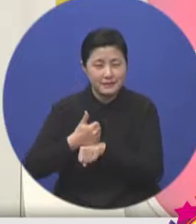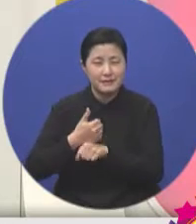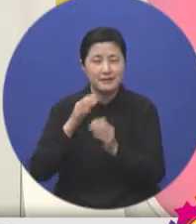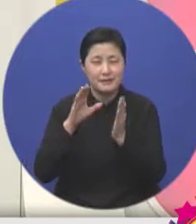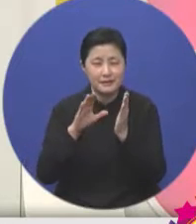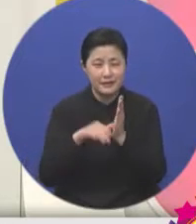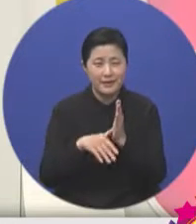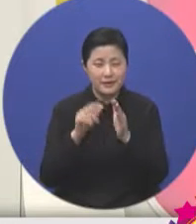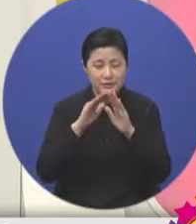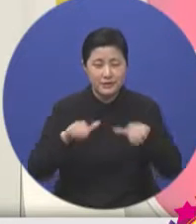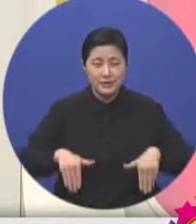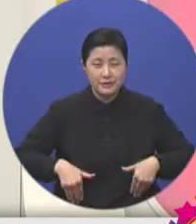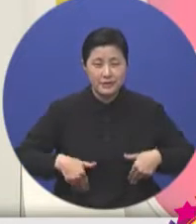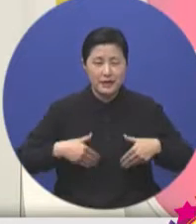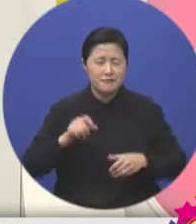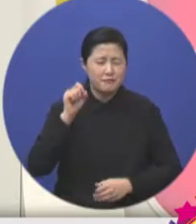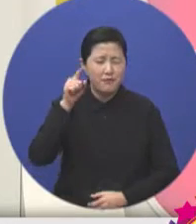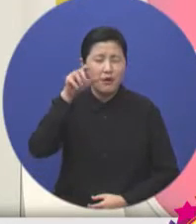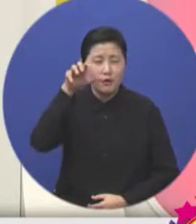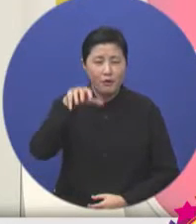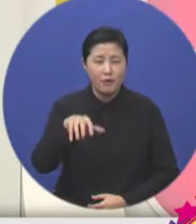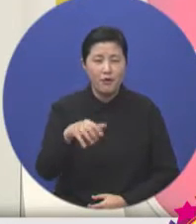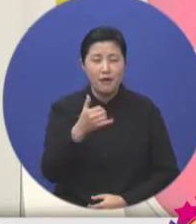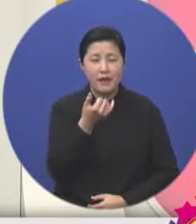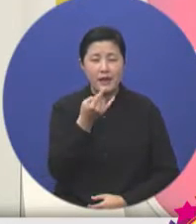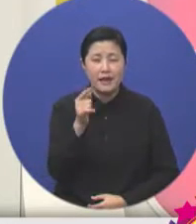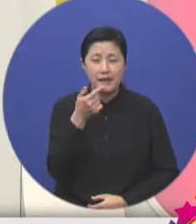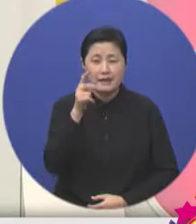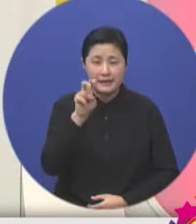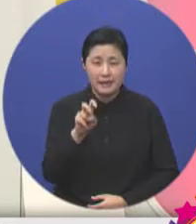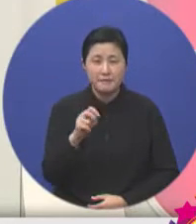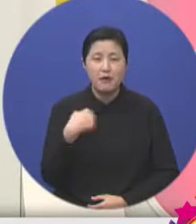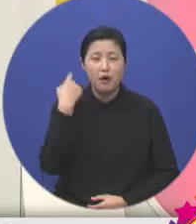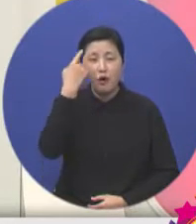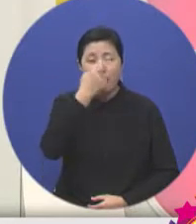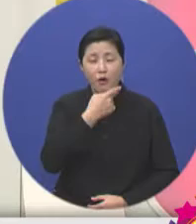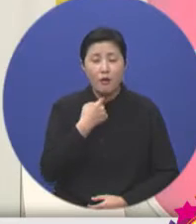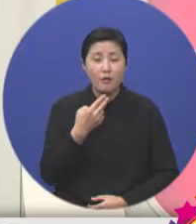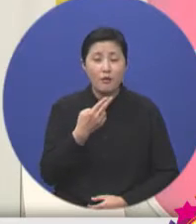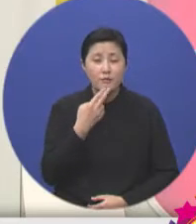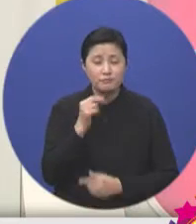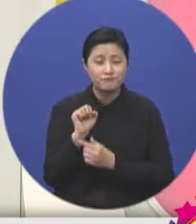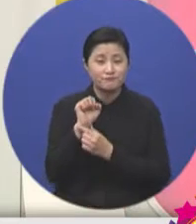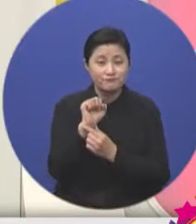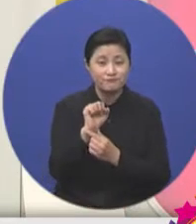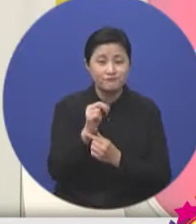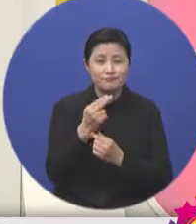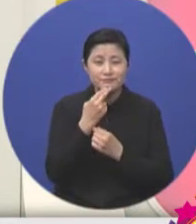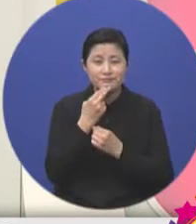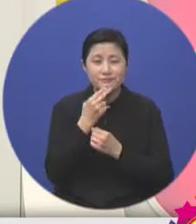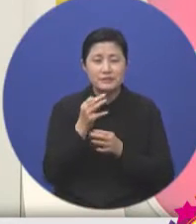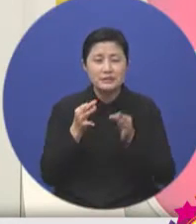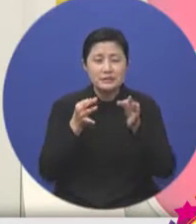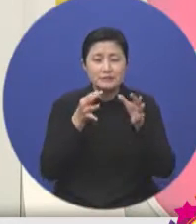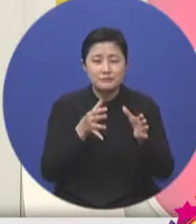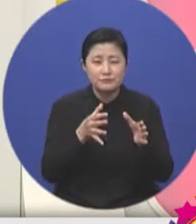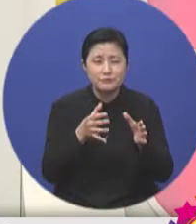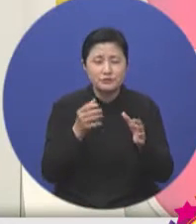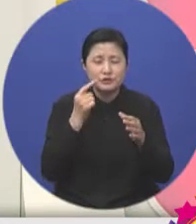다가오면 네. 전남 저 멀리 해남군에 네. 또 얼굴 없는 기부천사가 또 찾아온다고